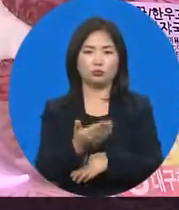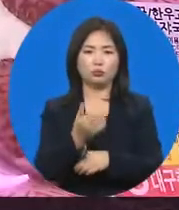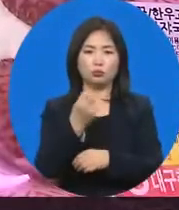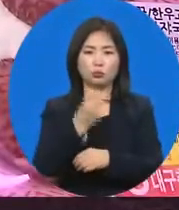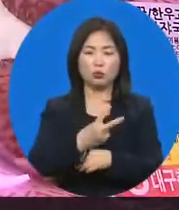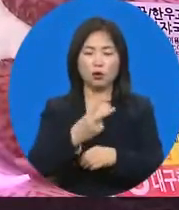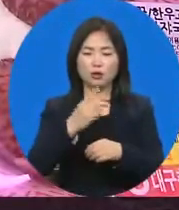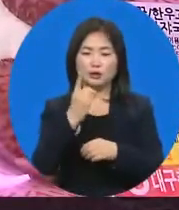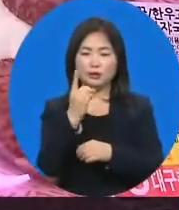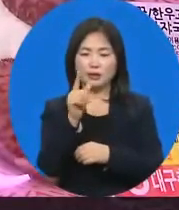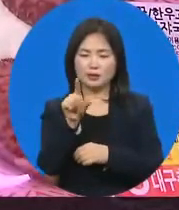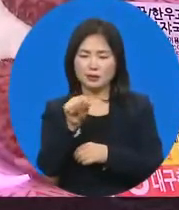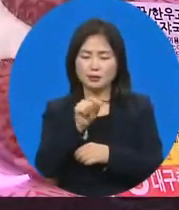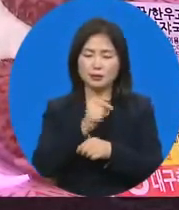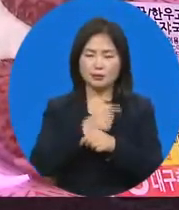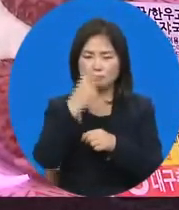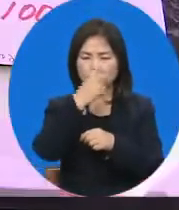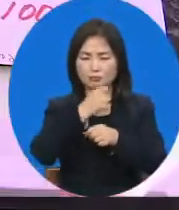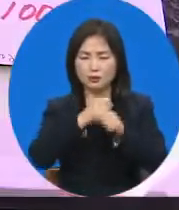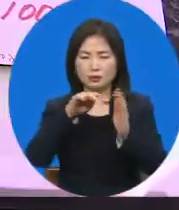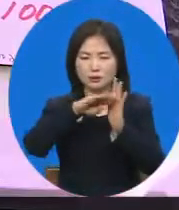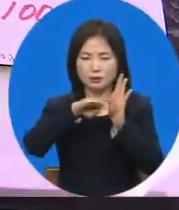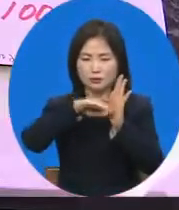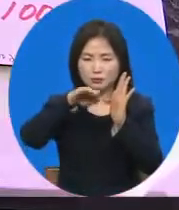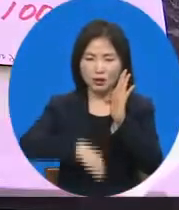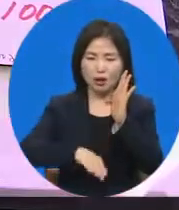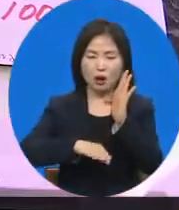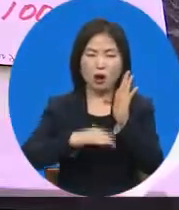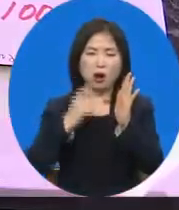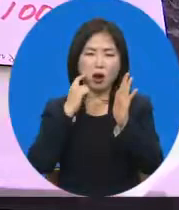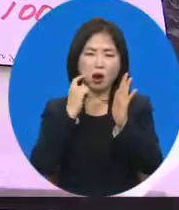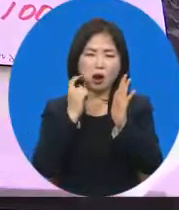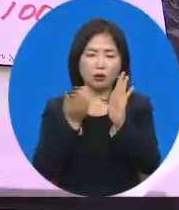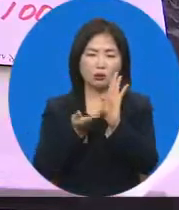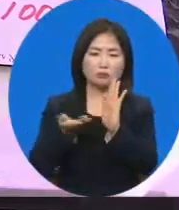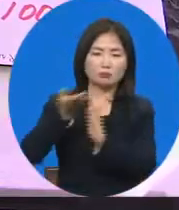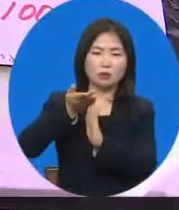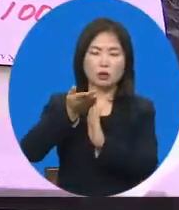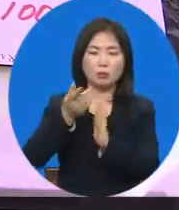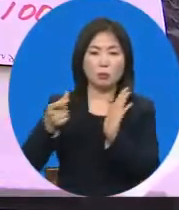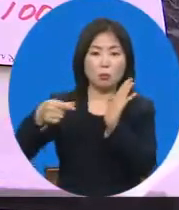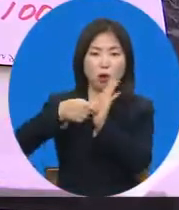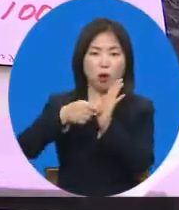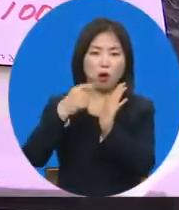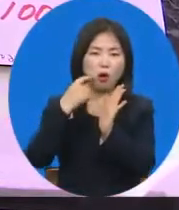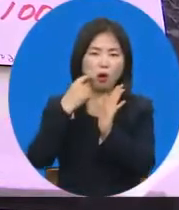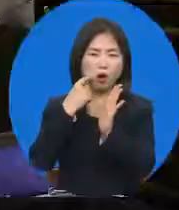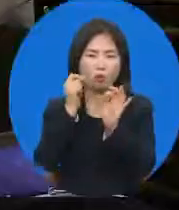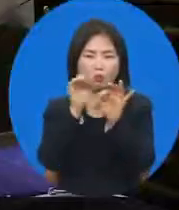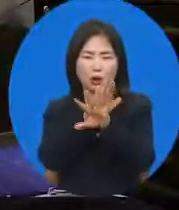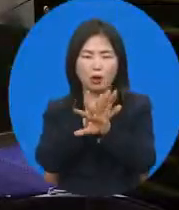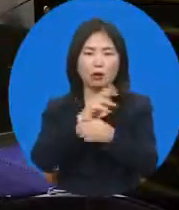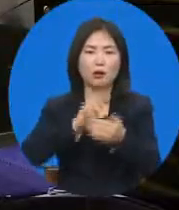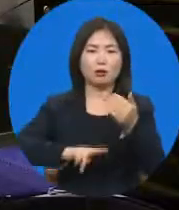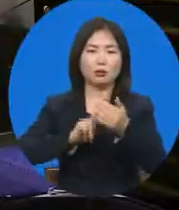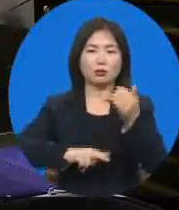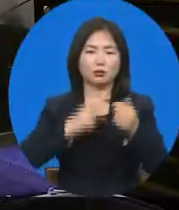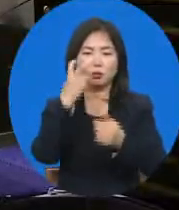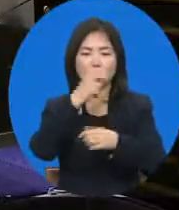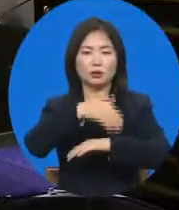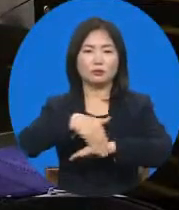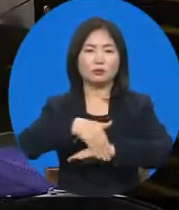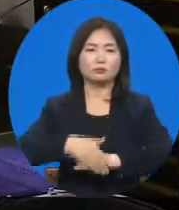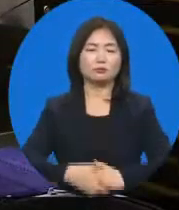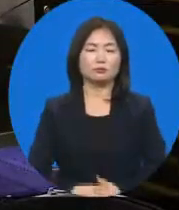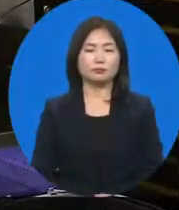dna 검사를 통해 등급이 낮은 한우고기를 높은 등급으로 표시하는 등급 둔갑 판매 행위도 조사할